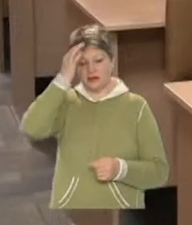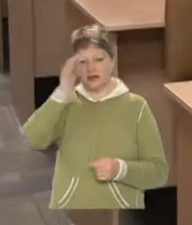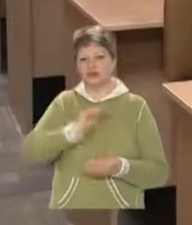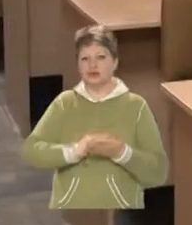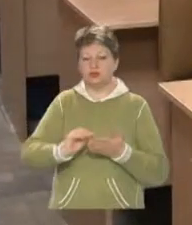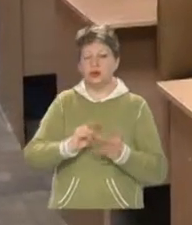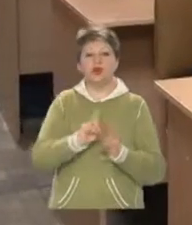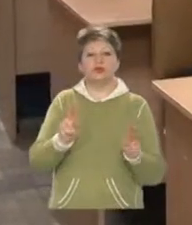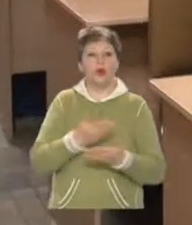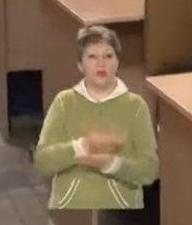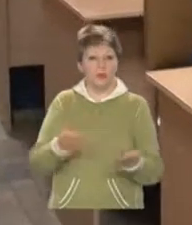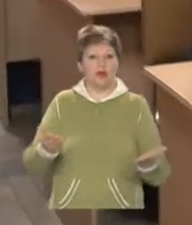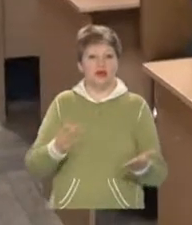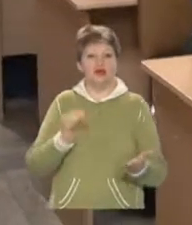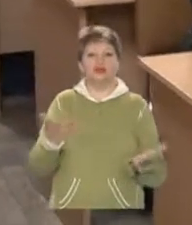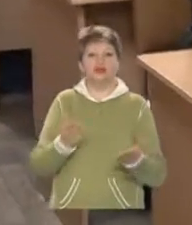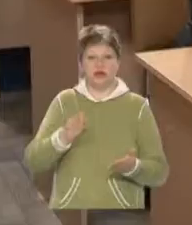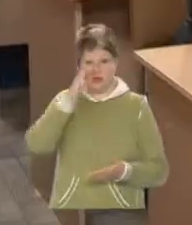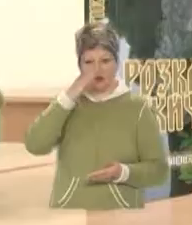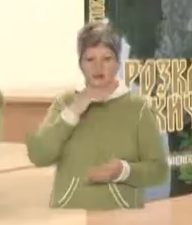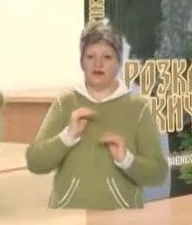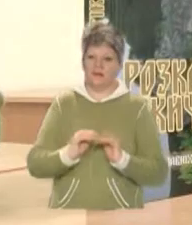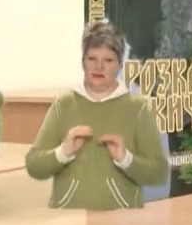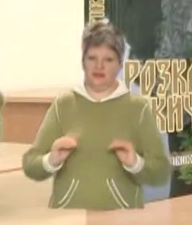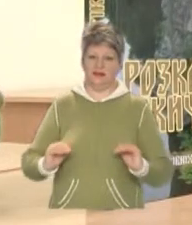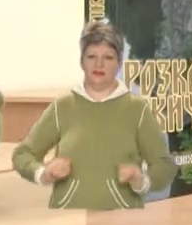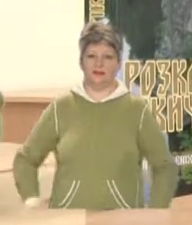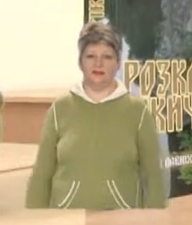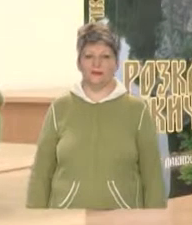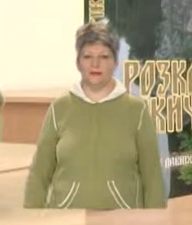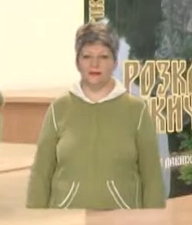чиїх батьків діти. Мирослава Станкевич, В'ячеслав Ромадан, Черкаська служба новин.